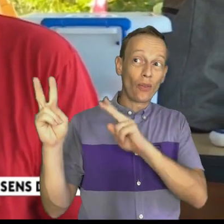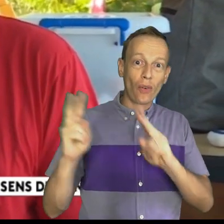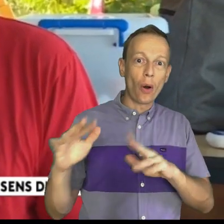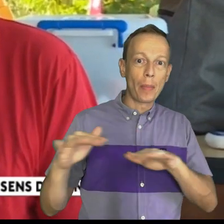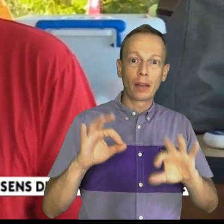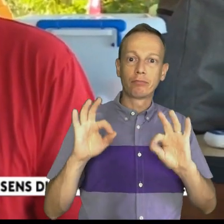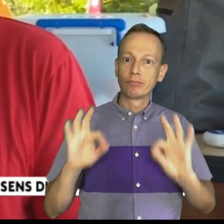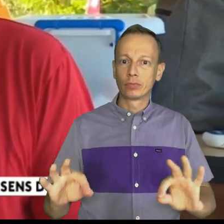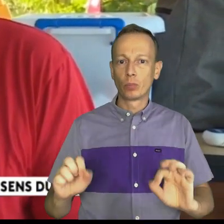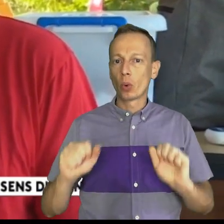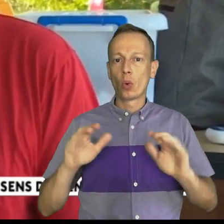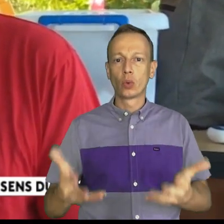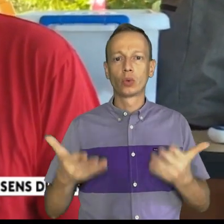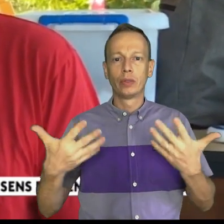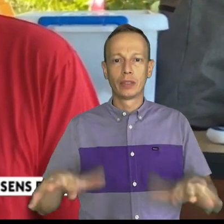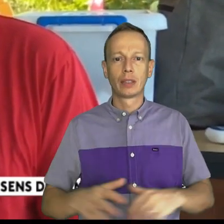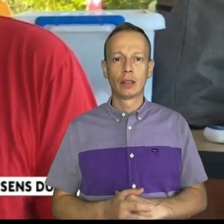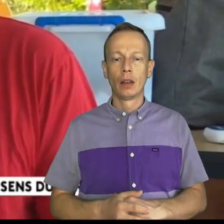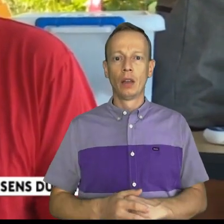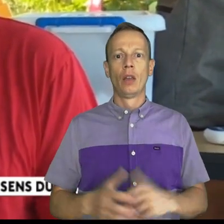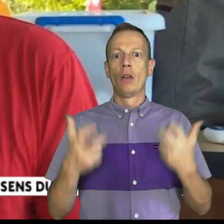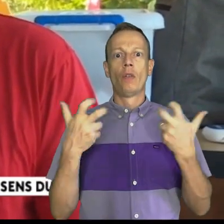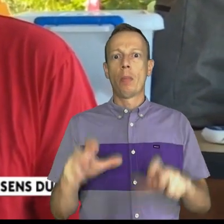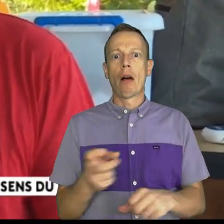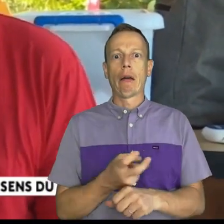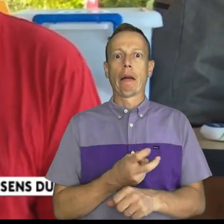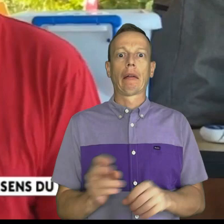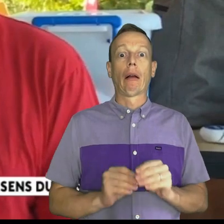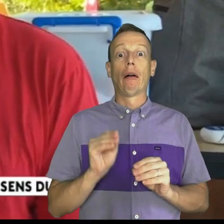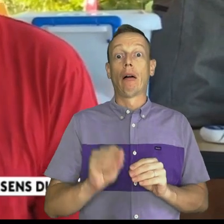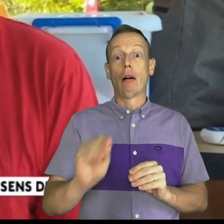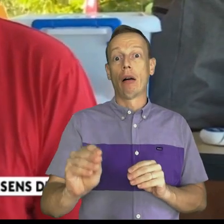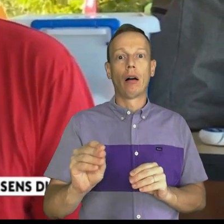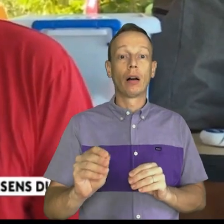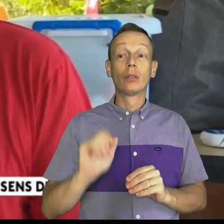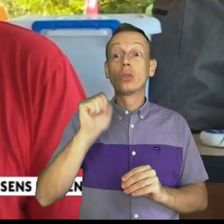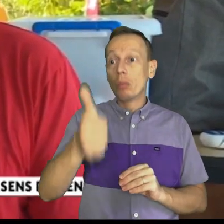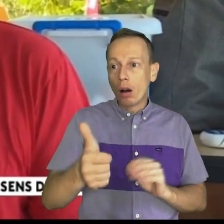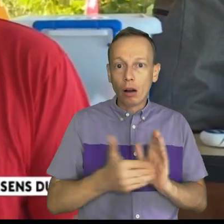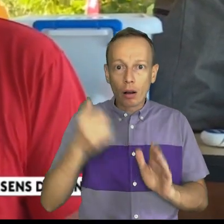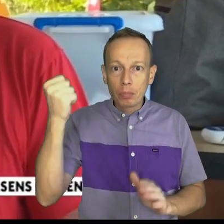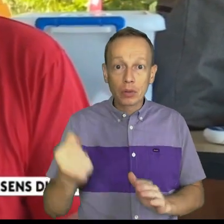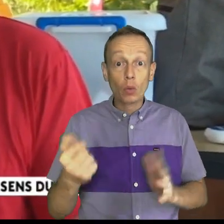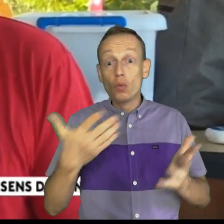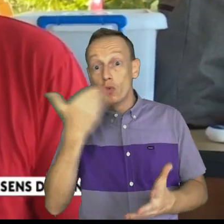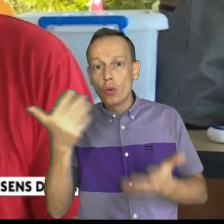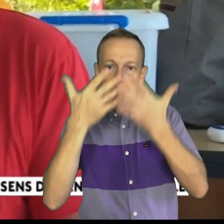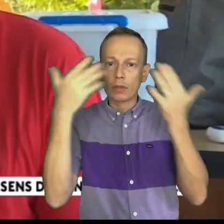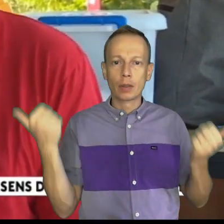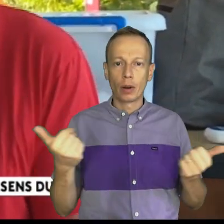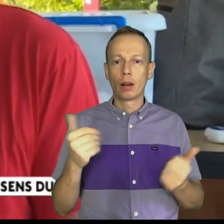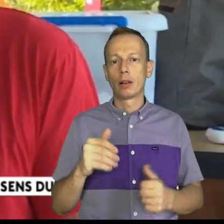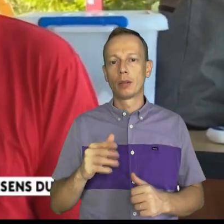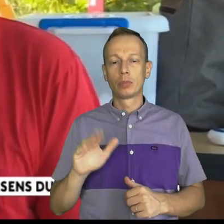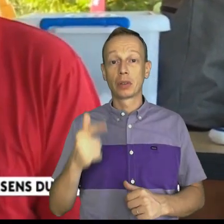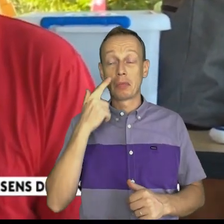Si on a des bonnes conditions comme ça, on va terminer aujourd'hui. Je ne vais pas prendre le risque de repousser à demain. Après, demain, il n aurait plus rien. Peut-être que